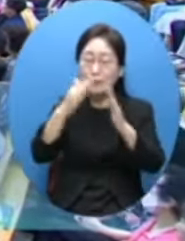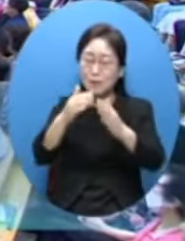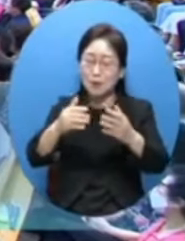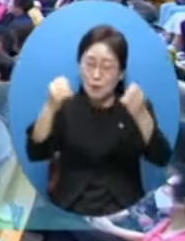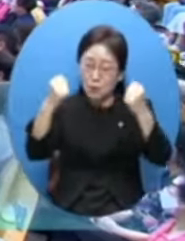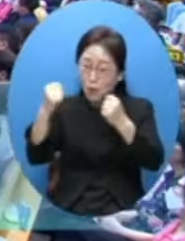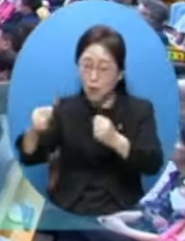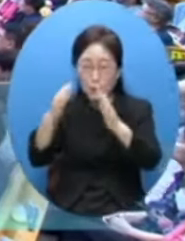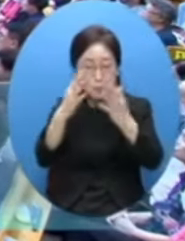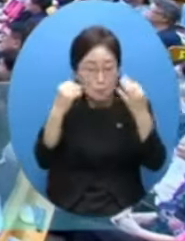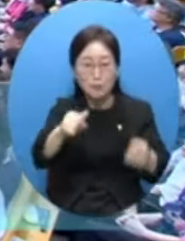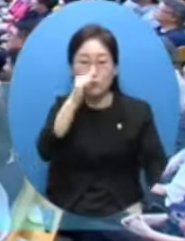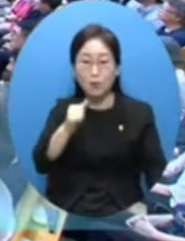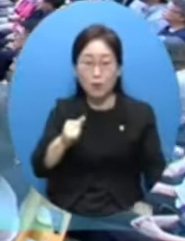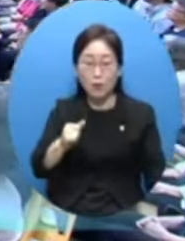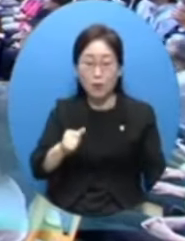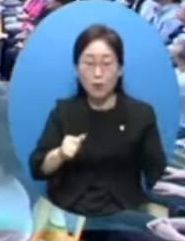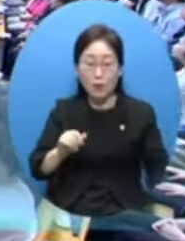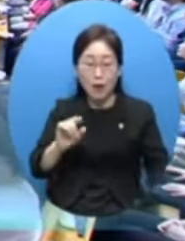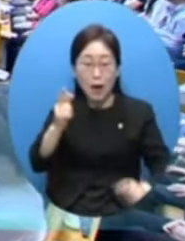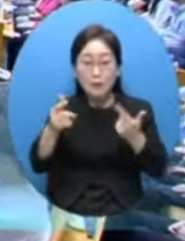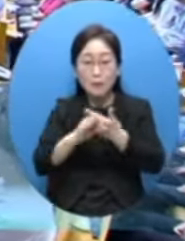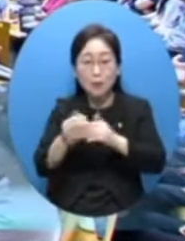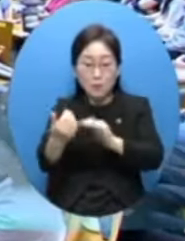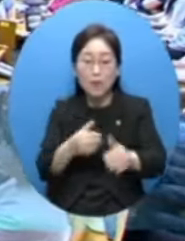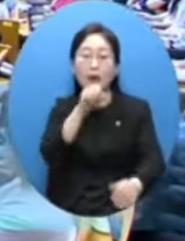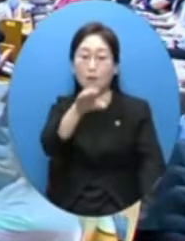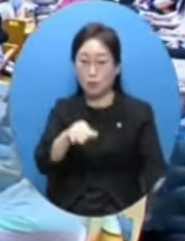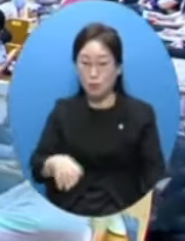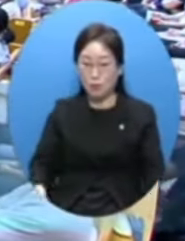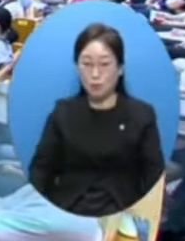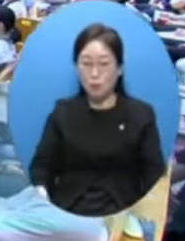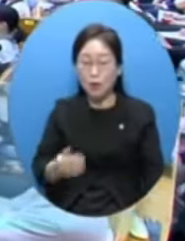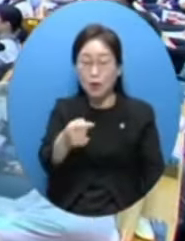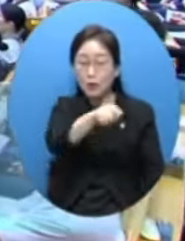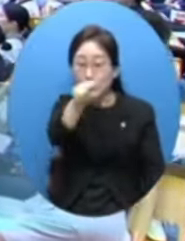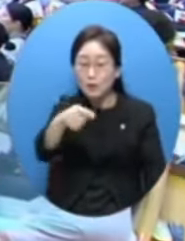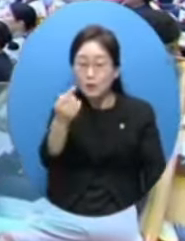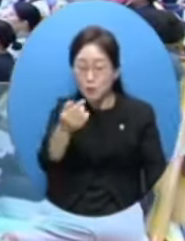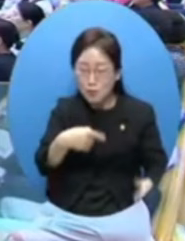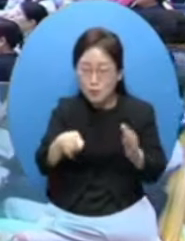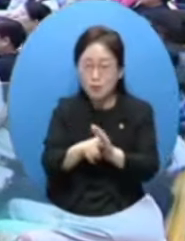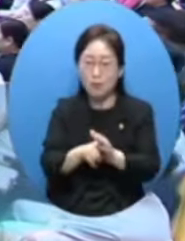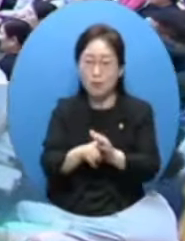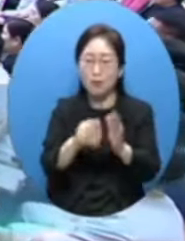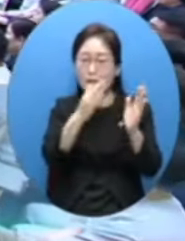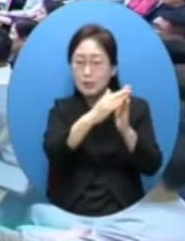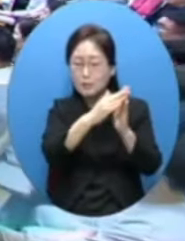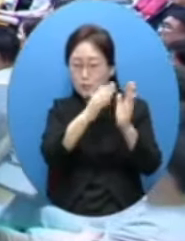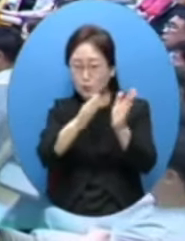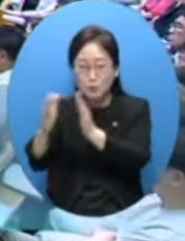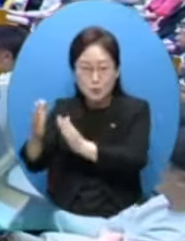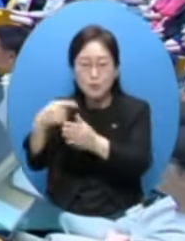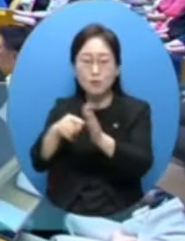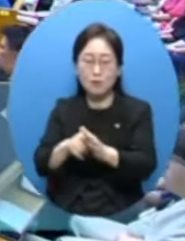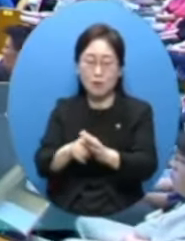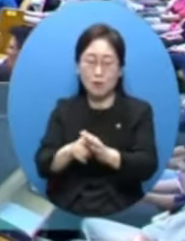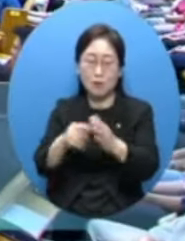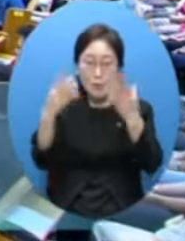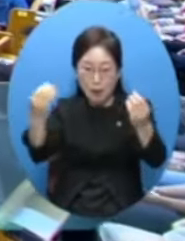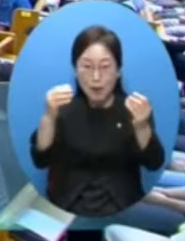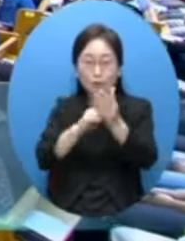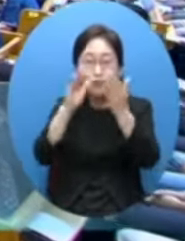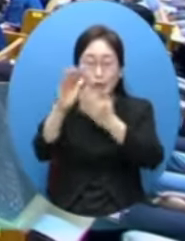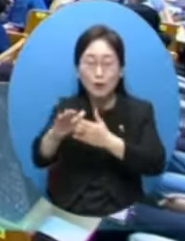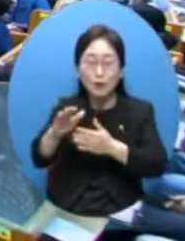많도다 그렇지 않으면 너에게 일렀으리라 내가 너희를 위하여 거처를 예배하러 가노니 가서 너희를 위하여 거처를 예배하면 내가 다시 와서